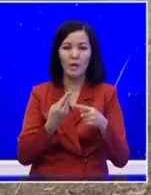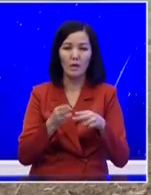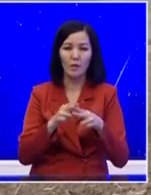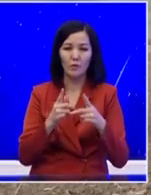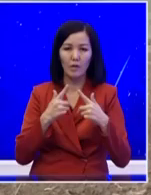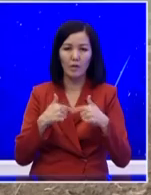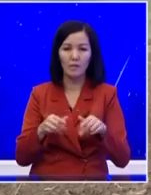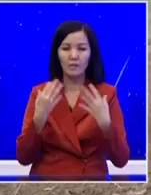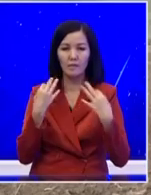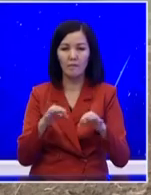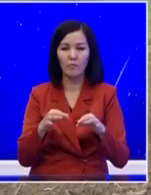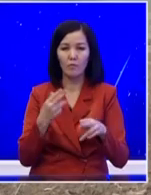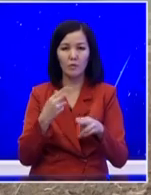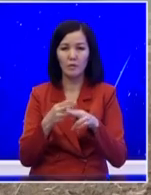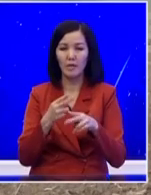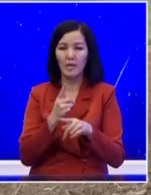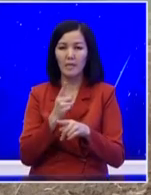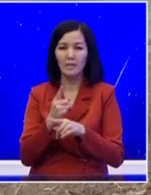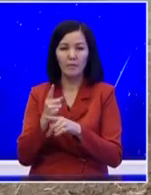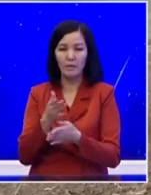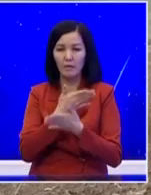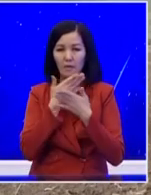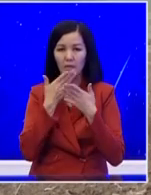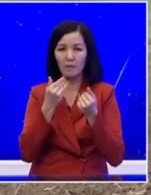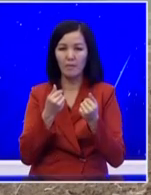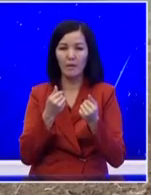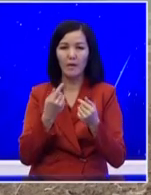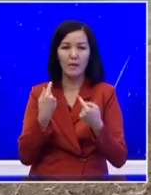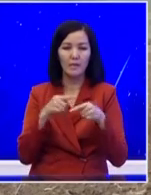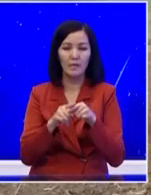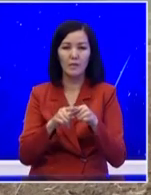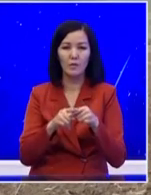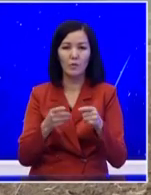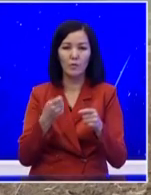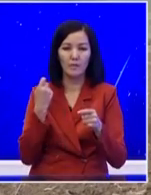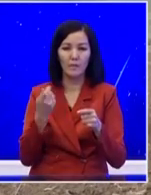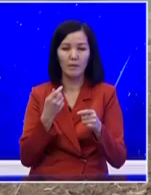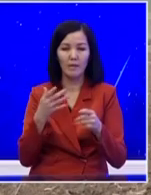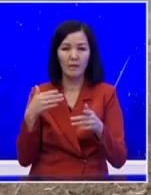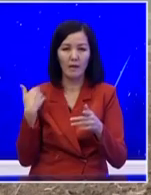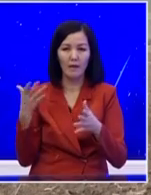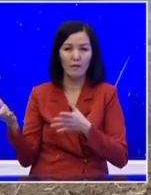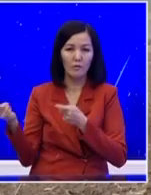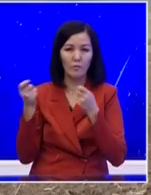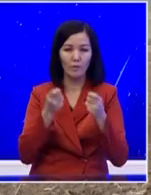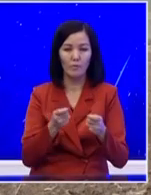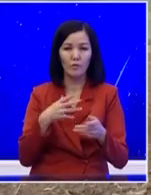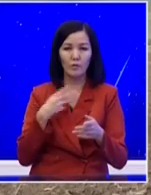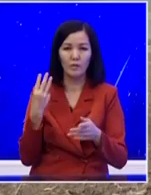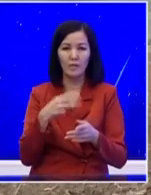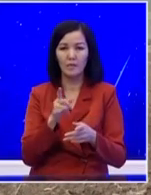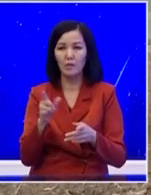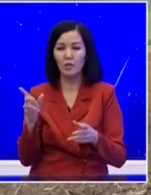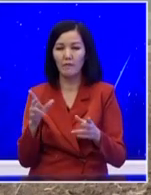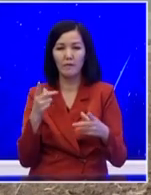нас зеленые коридоры на блокпостах. Технику и семена получили своевременно. На сегодня в моем товариществе трудятся 30 человек. Никого не